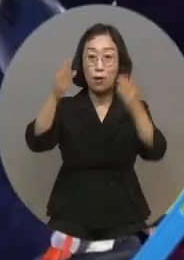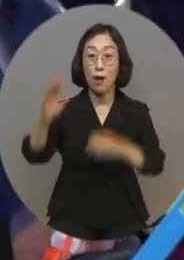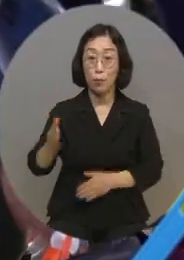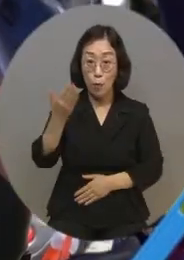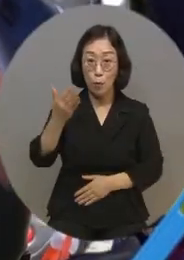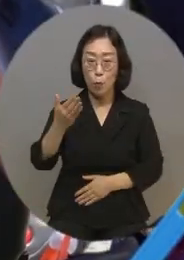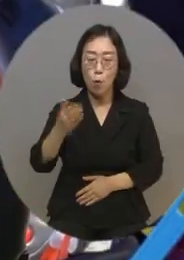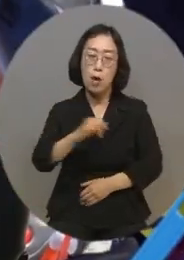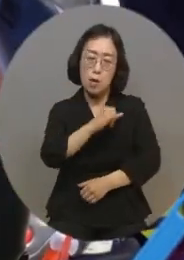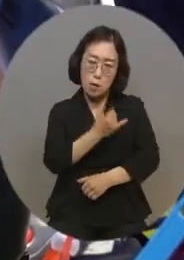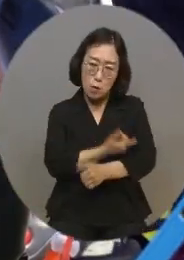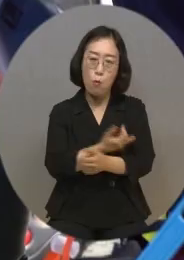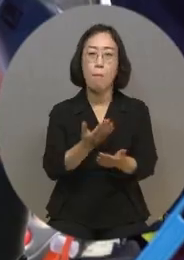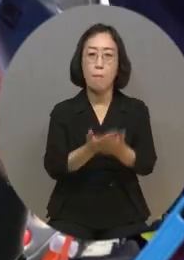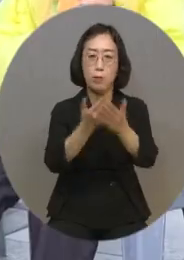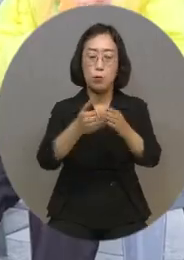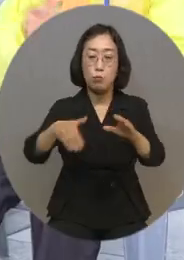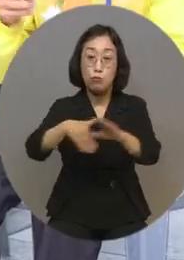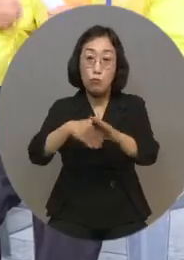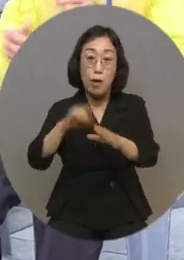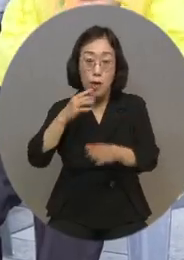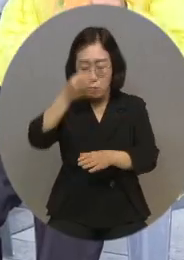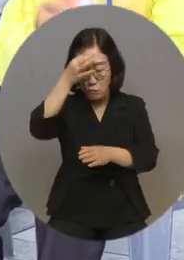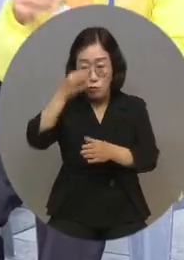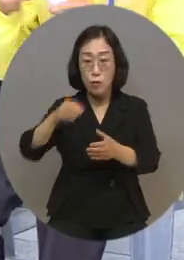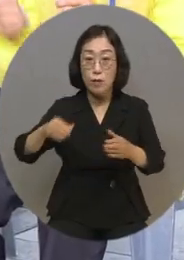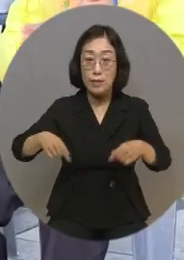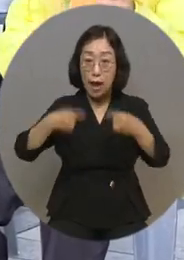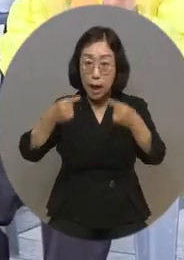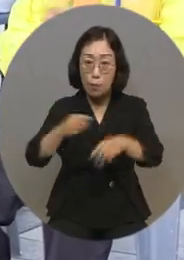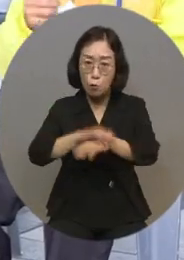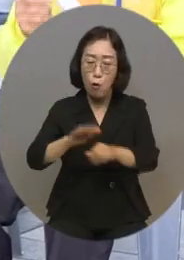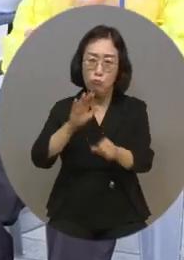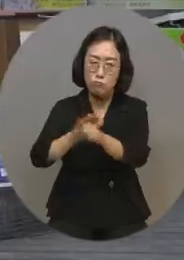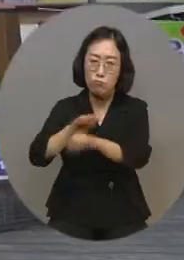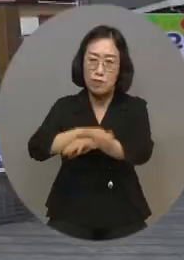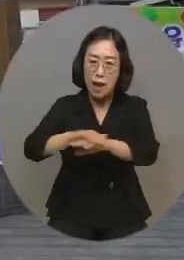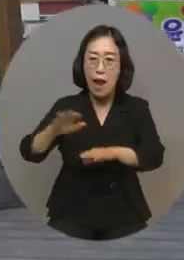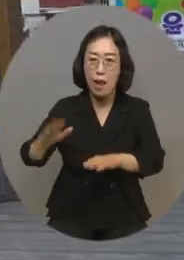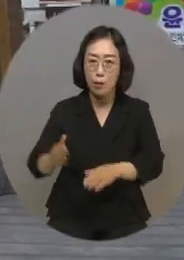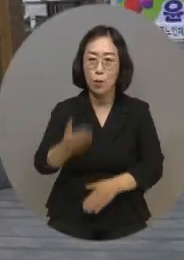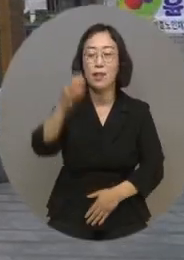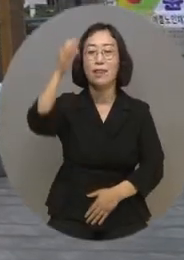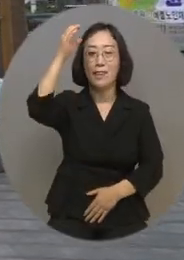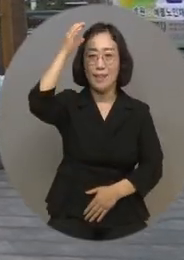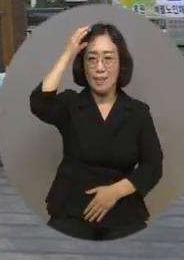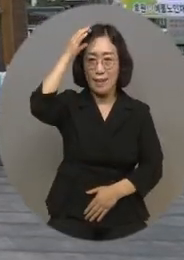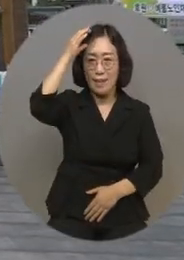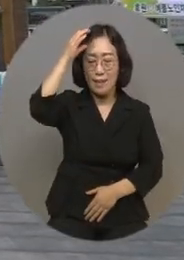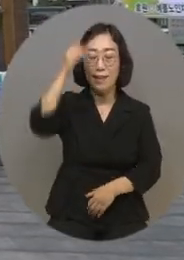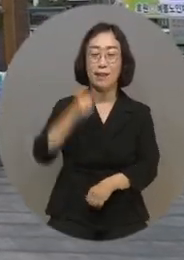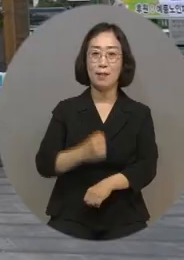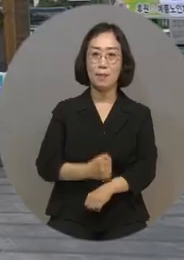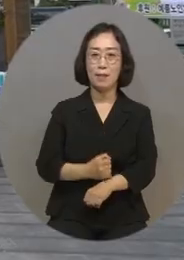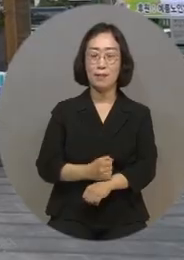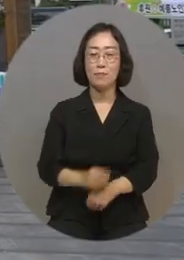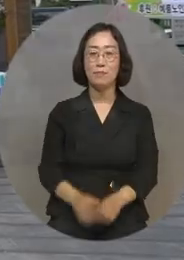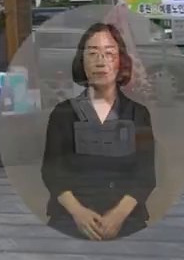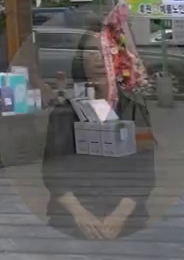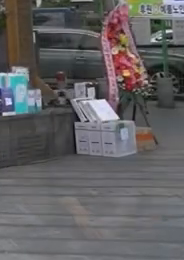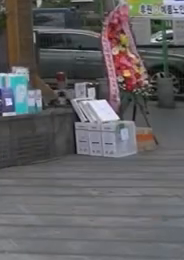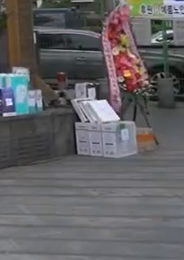장애인들의 인권 신장과 문화예술 참여 활성화에 기여하기를 기대해 봅니다. 복지TV 전북방송 안정진입니다.